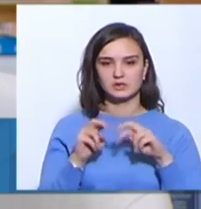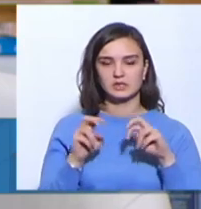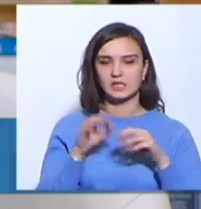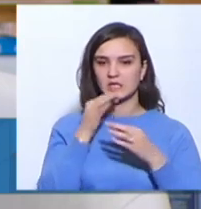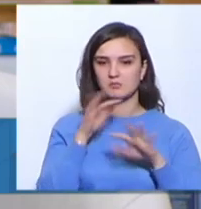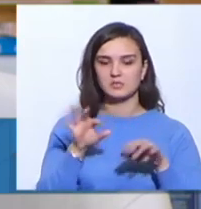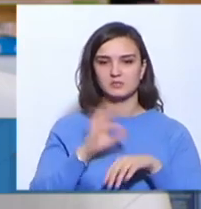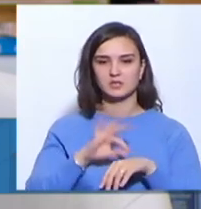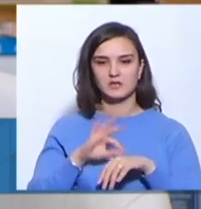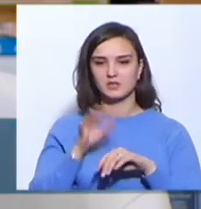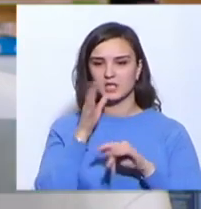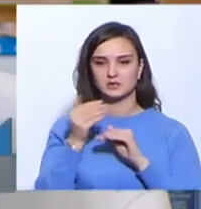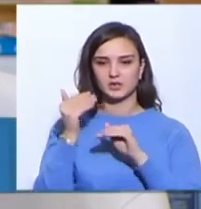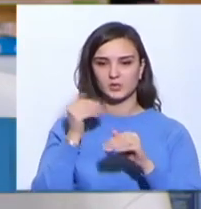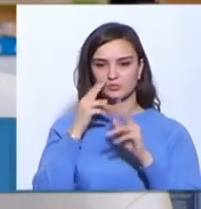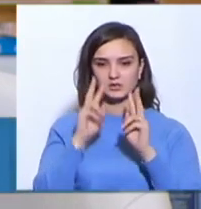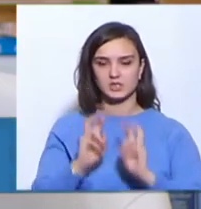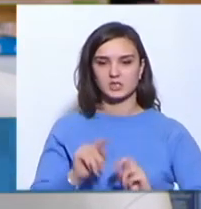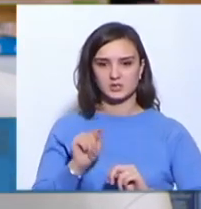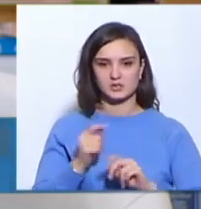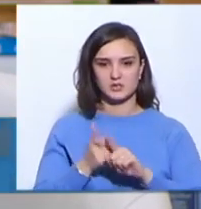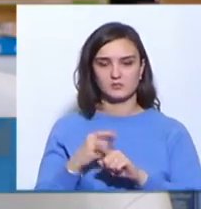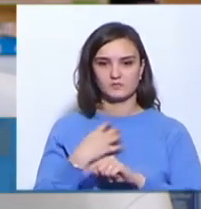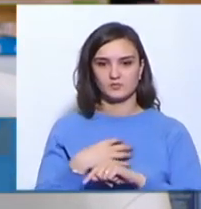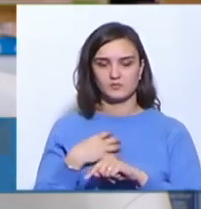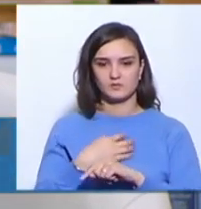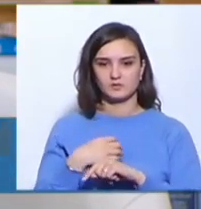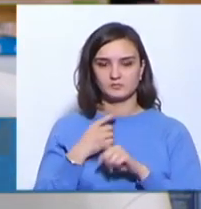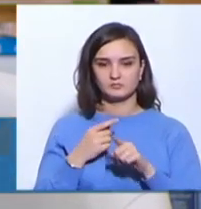დაავადების ადრეულ ეტაპზე გამოსავლენად ძალიან მნიშვნელოვანია.